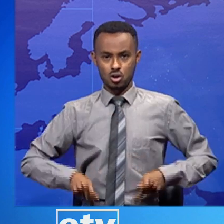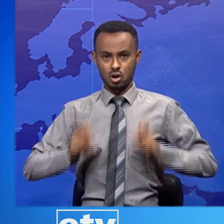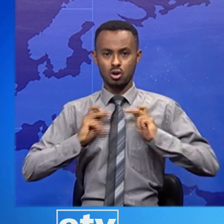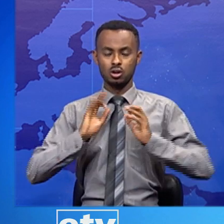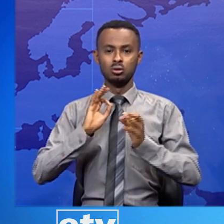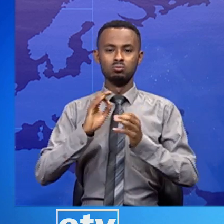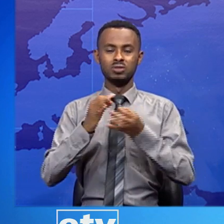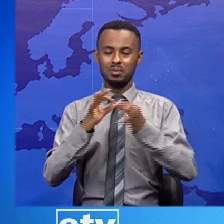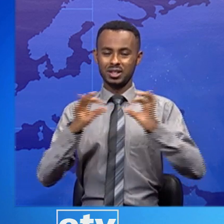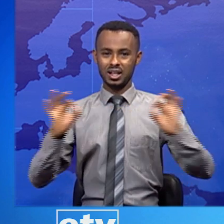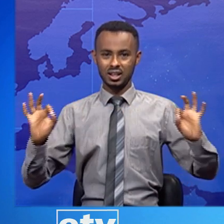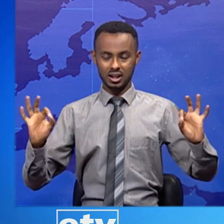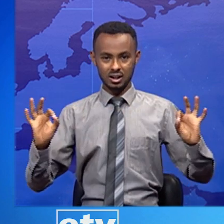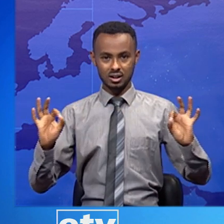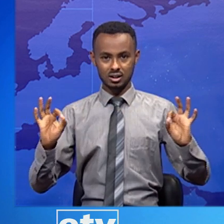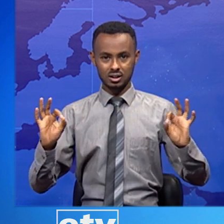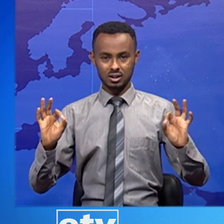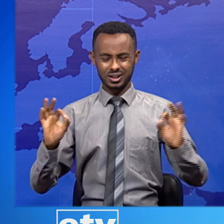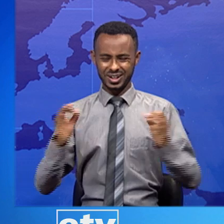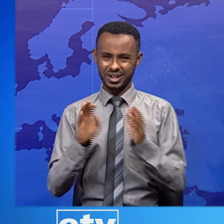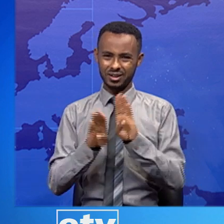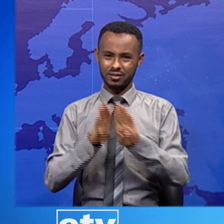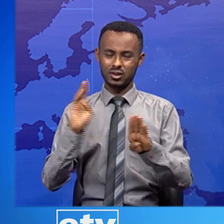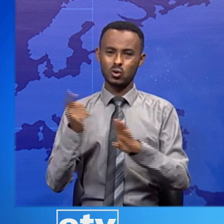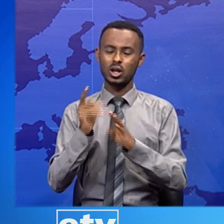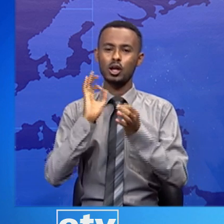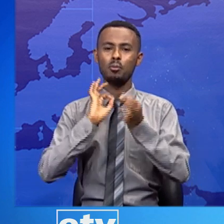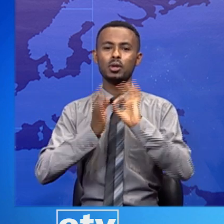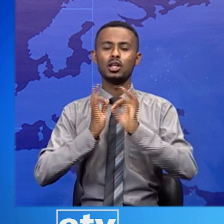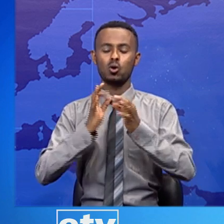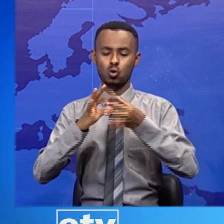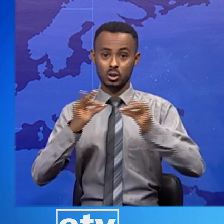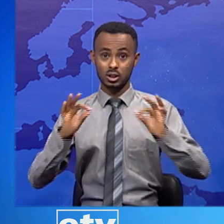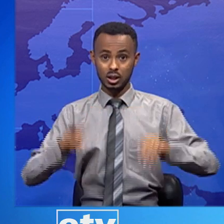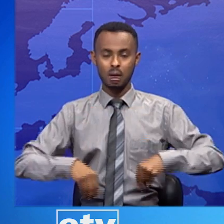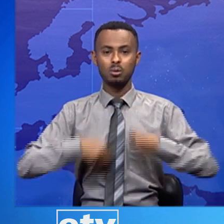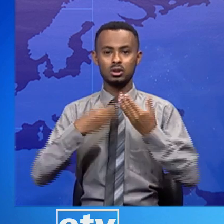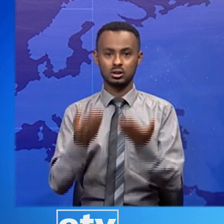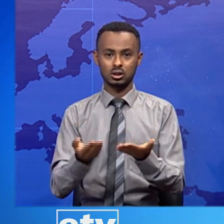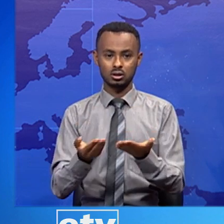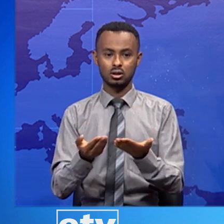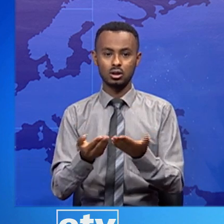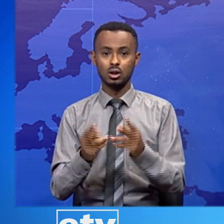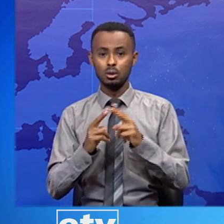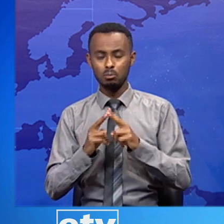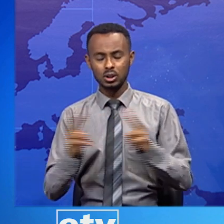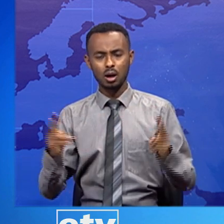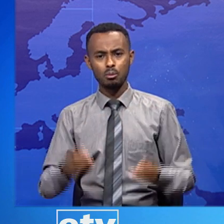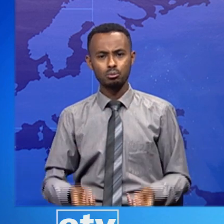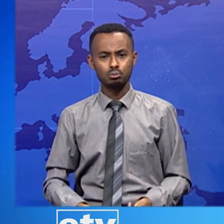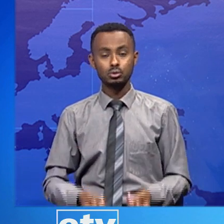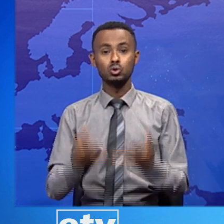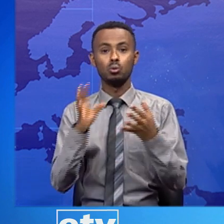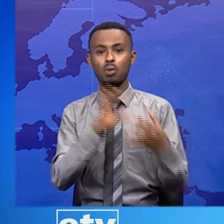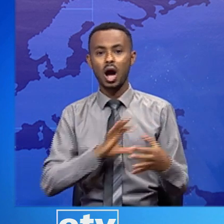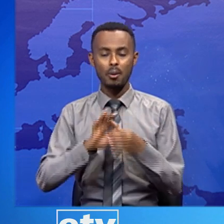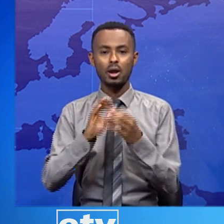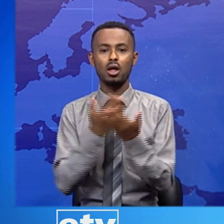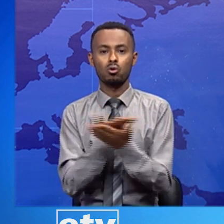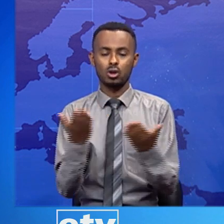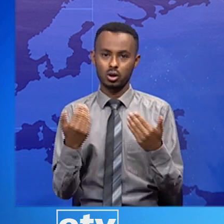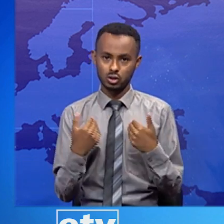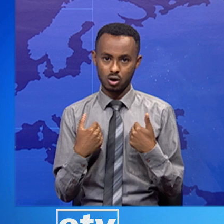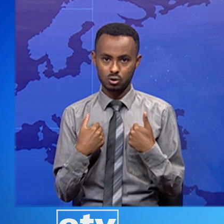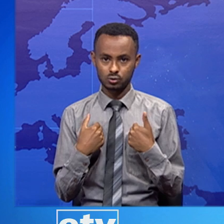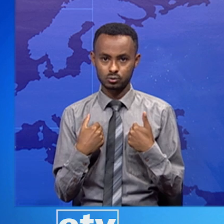እነሱ ህይወትን የመተንተን ክፍት የሆነ የሚተረጎም ትንተና ሁሉ በመስጠት በጣም ብዙ